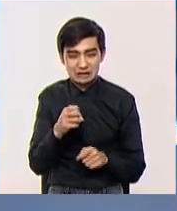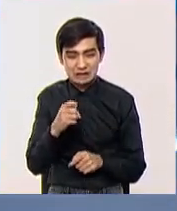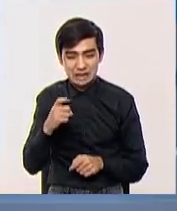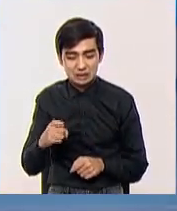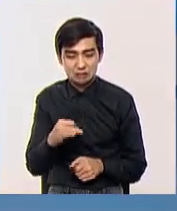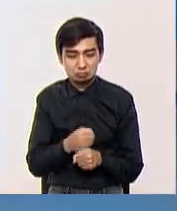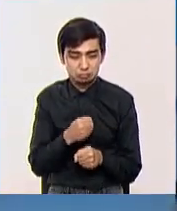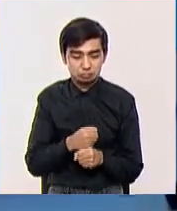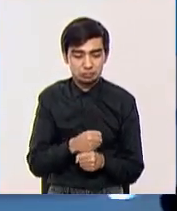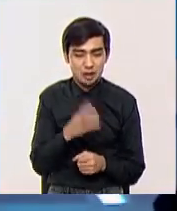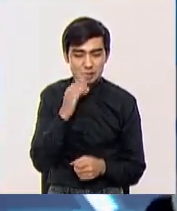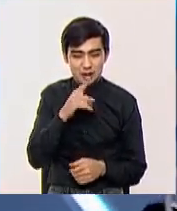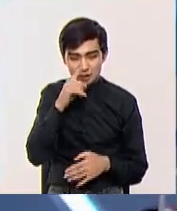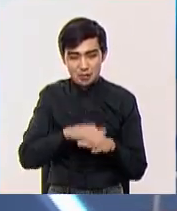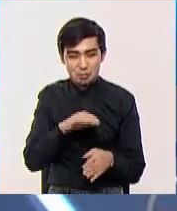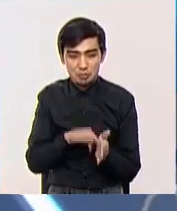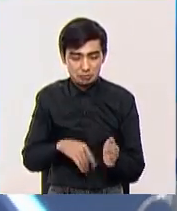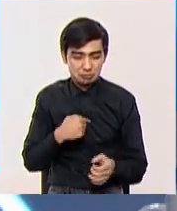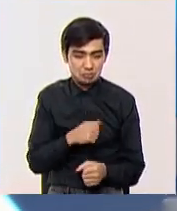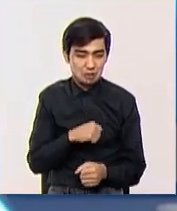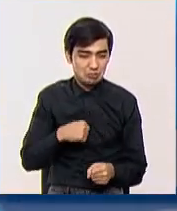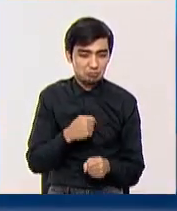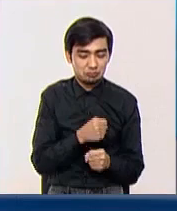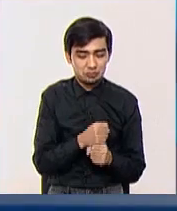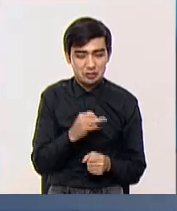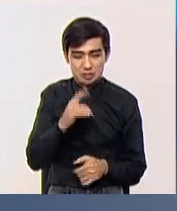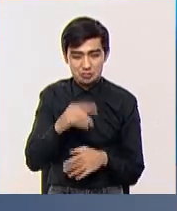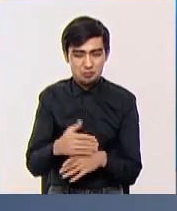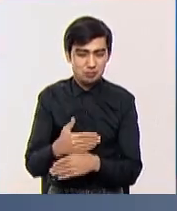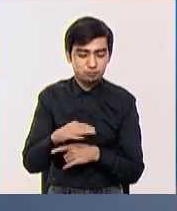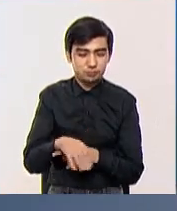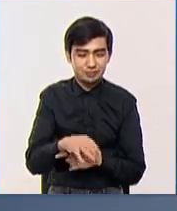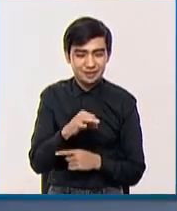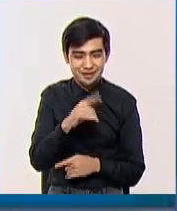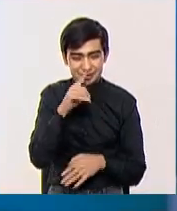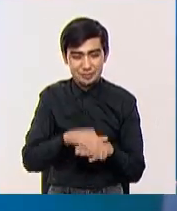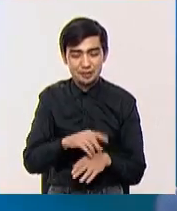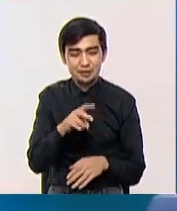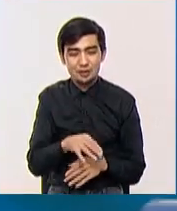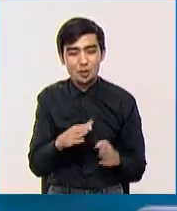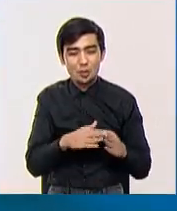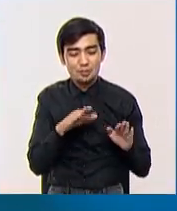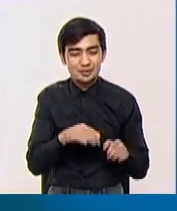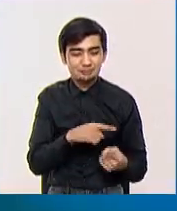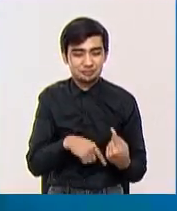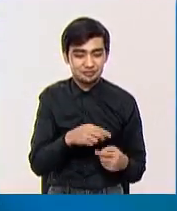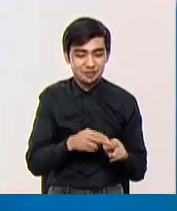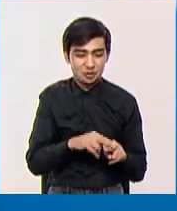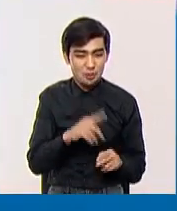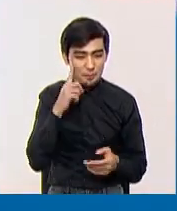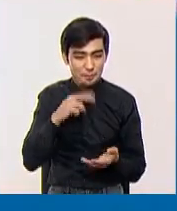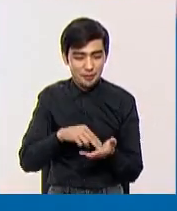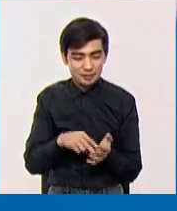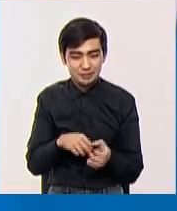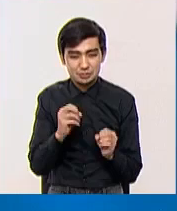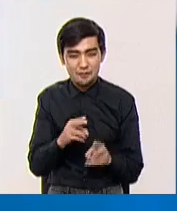барлығына үкіметтік емес ұйым арқылы қол жеткіздік деп отыр. Бүгінде үздік нәтиже көрсетіп үлгерген үкіметтік емес ұйымдардың ішіндегі жобалар арнайы